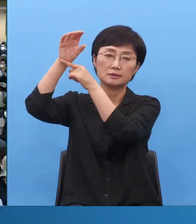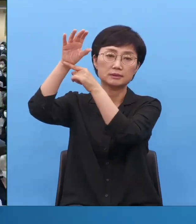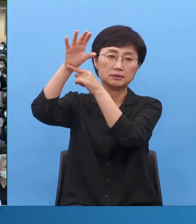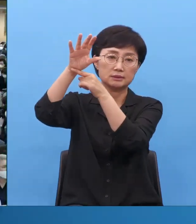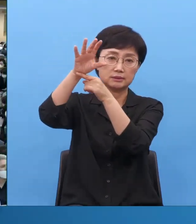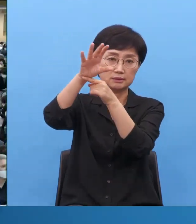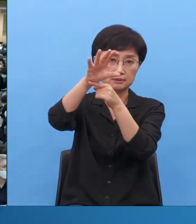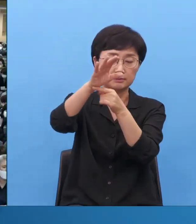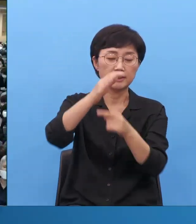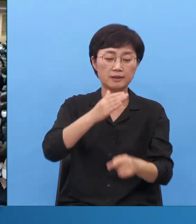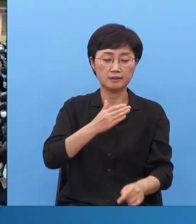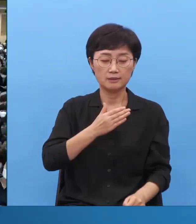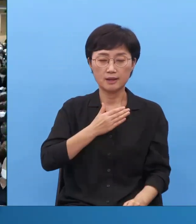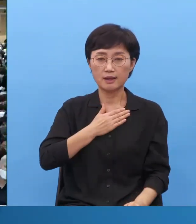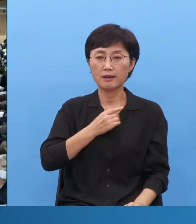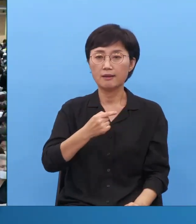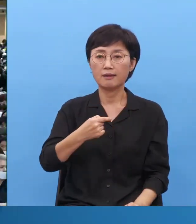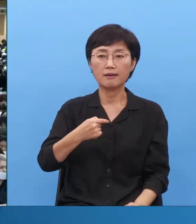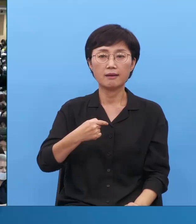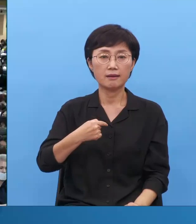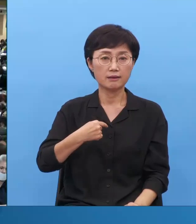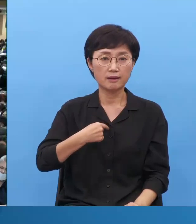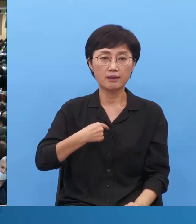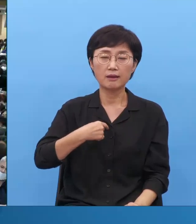밝은 그빛